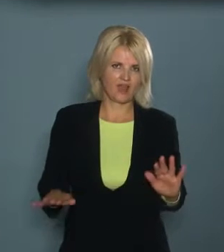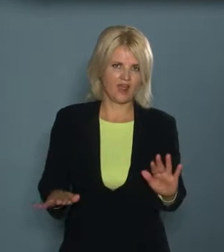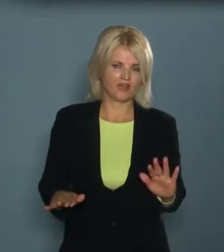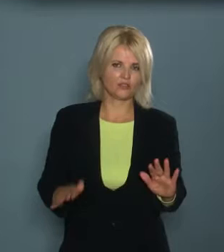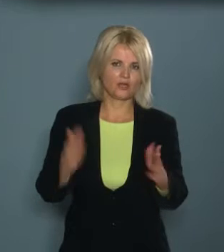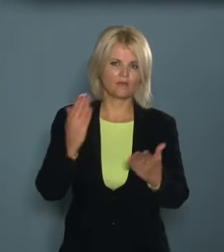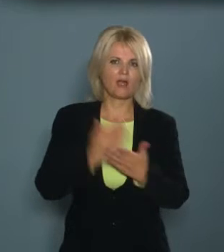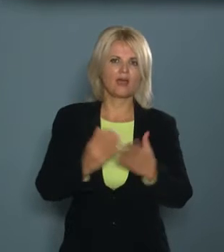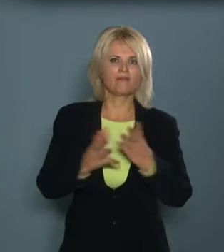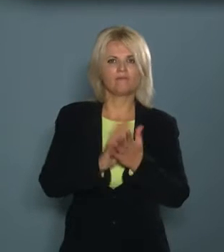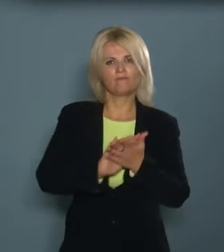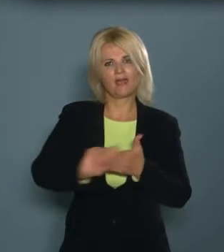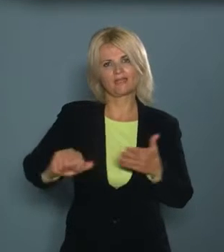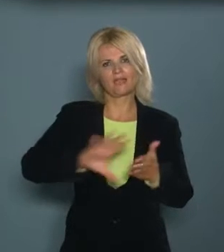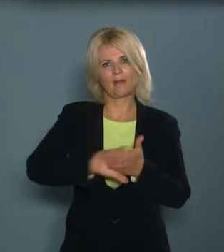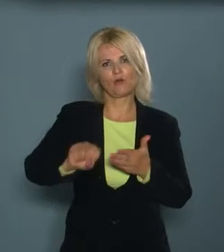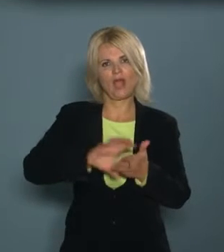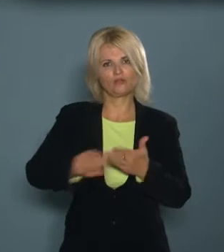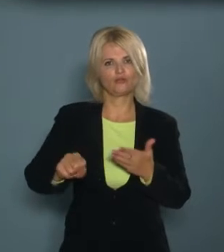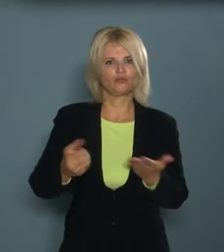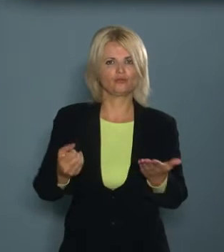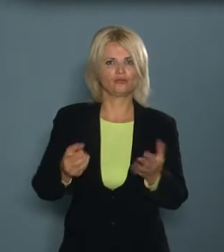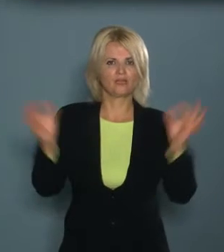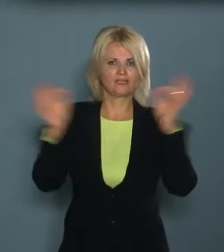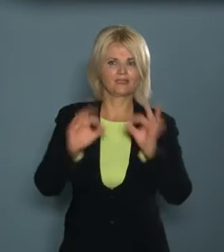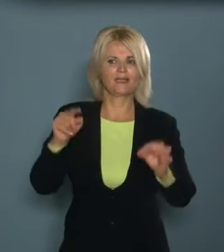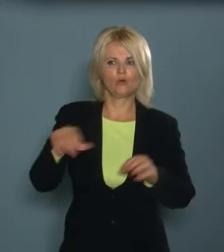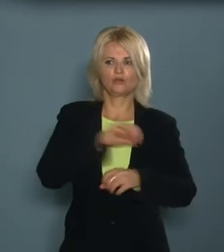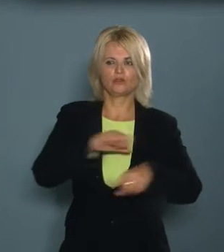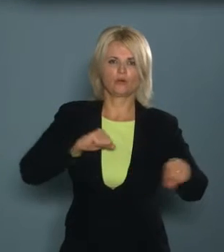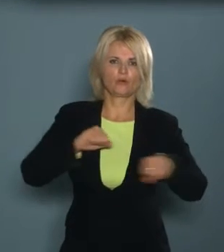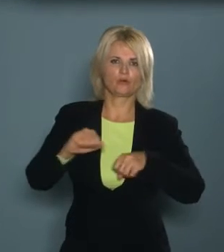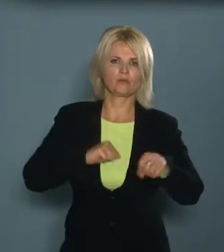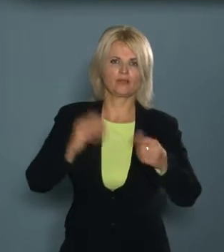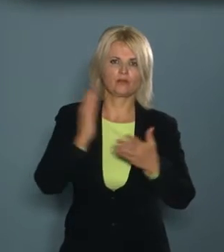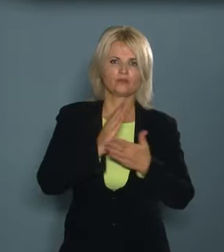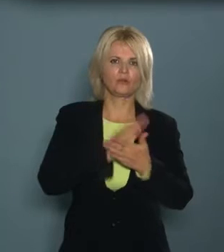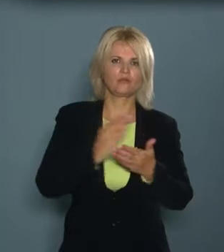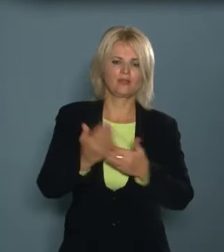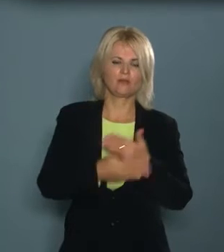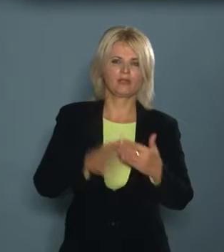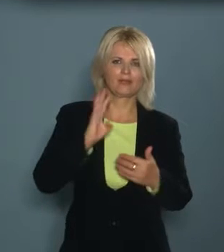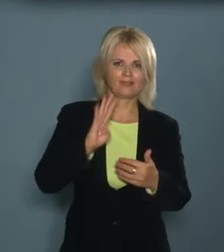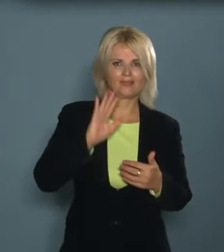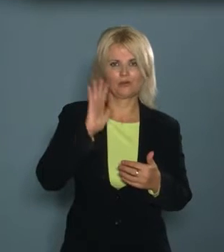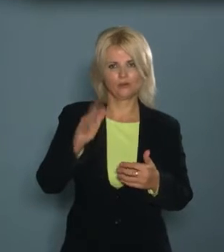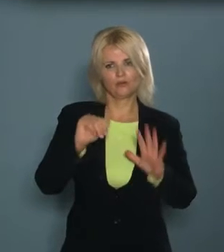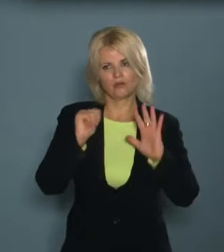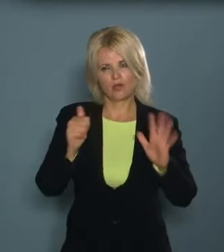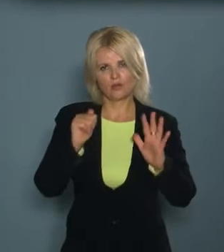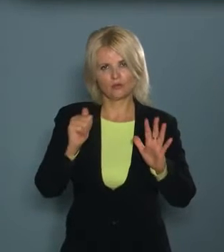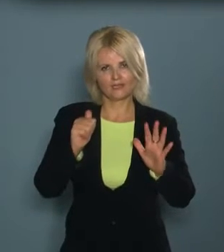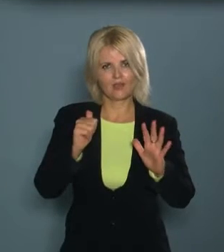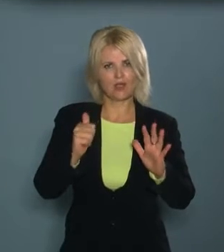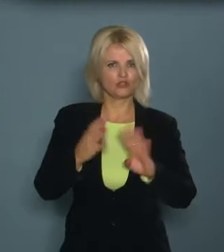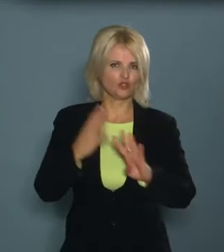ahol felszámolás alatt van a cég, mert hát ott az önkormányzatok a törvény alapján csak negyedik, ötödik, hatodik